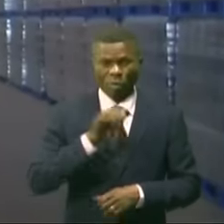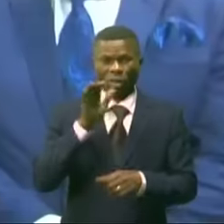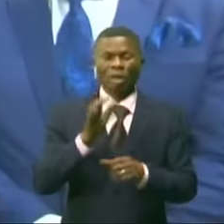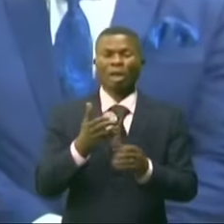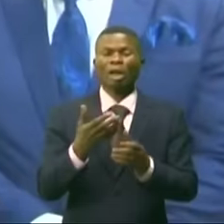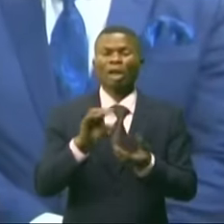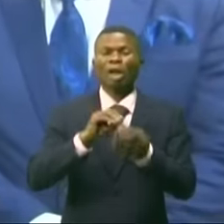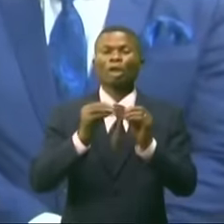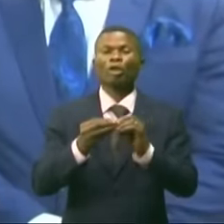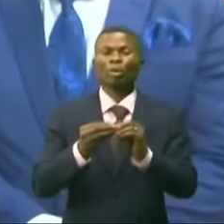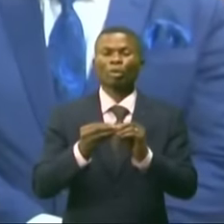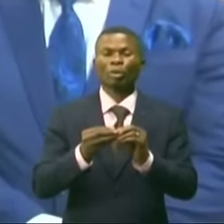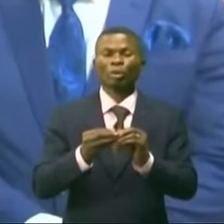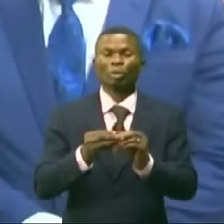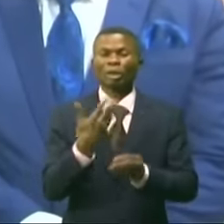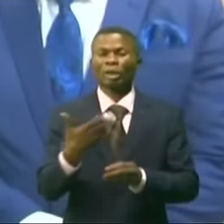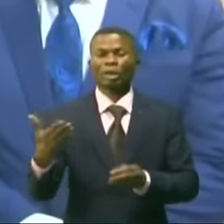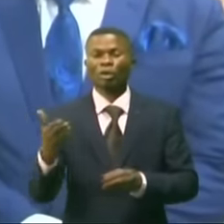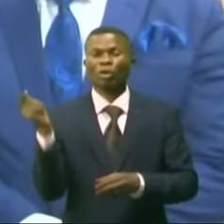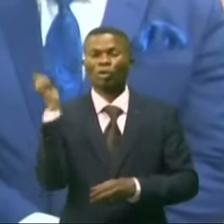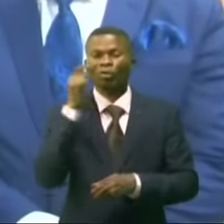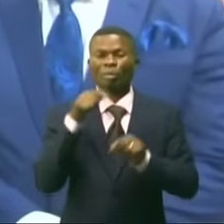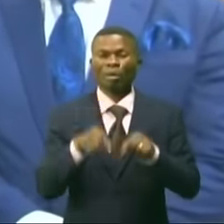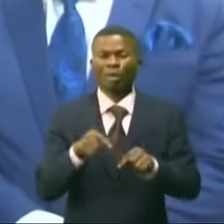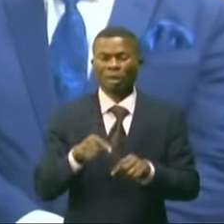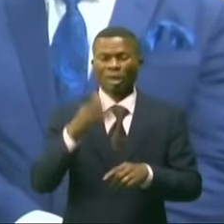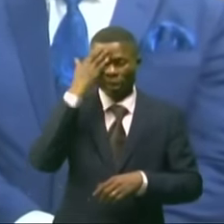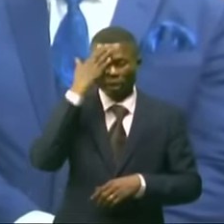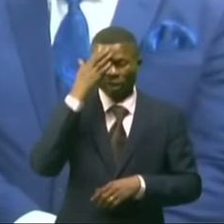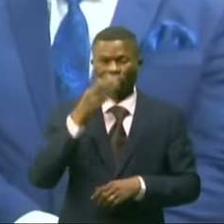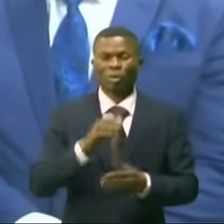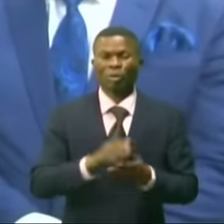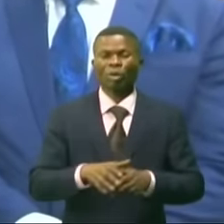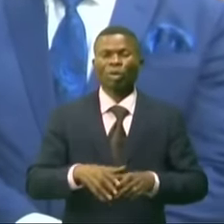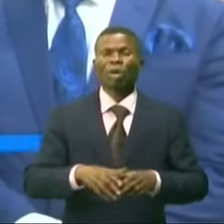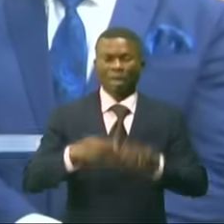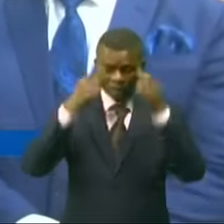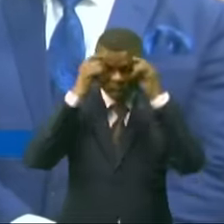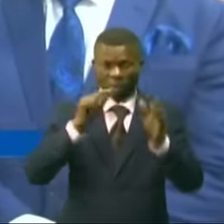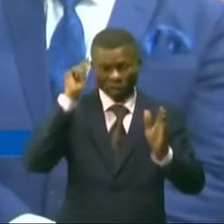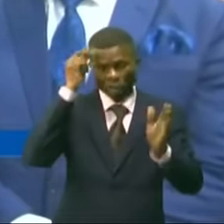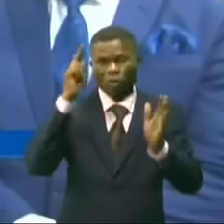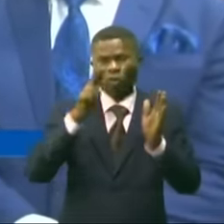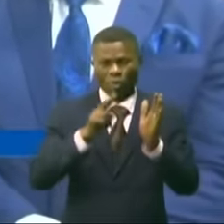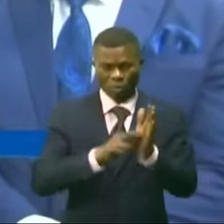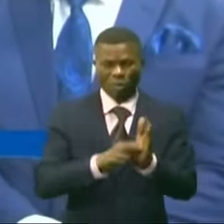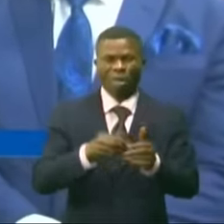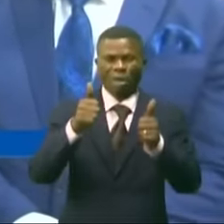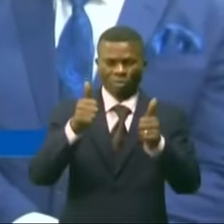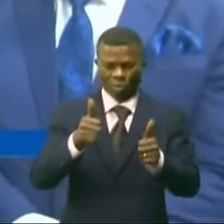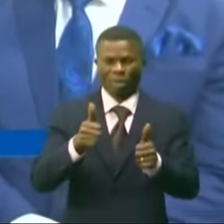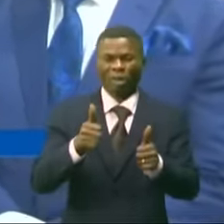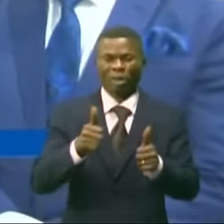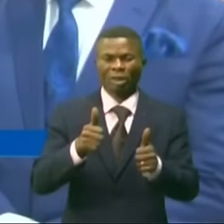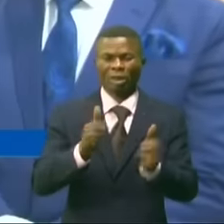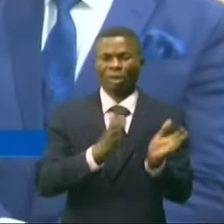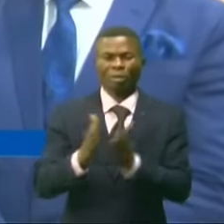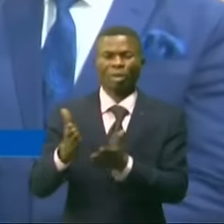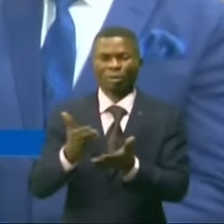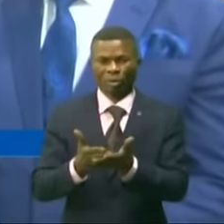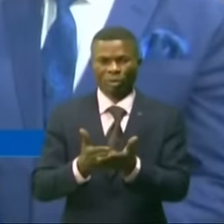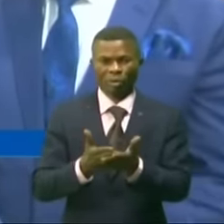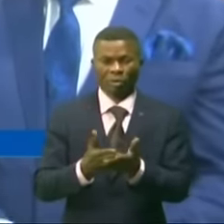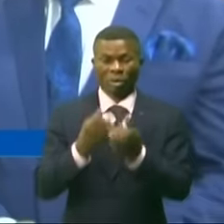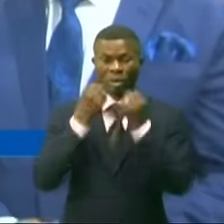quantité produite ici pour me rassurer que la mesure du gouvernement a été bien accueilli la